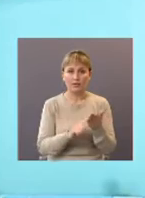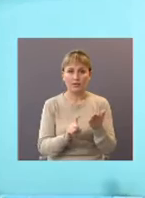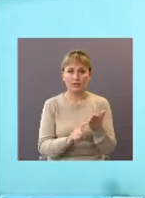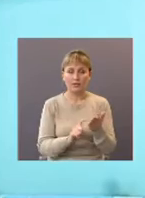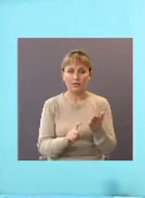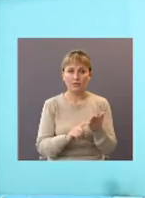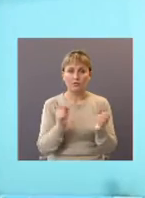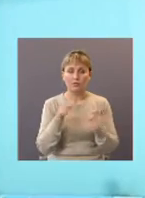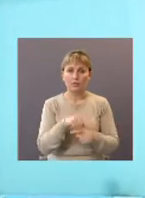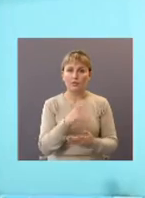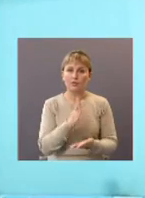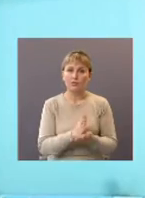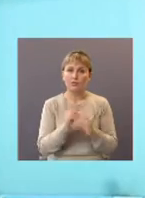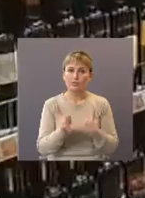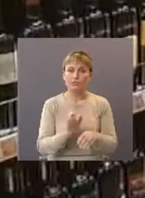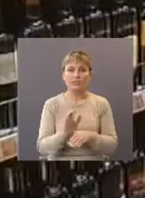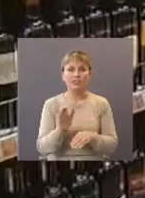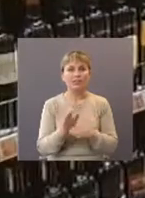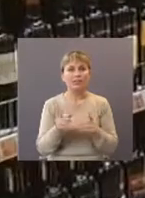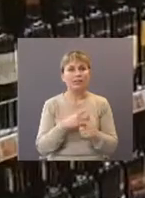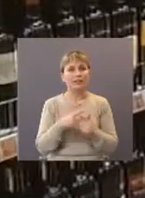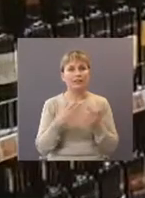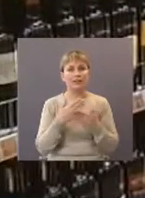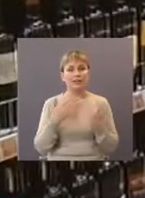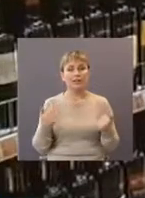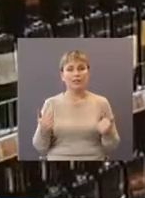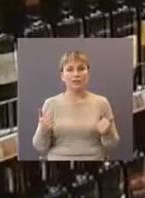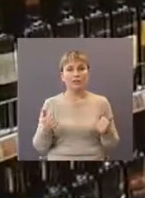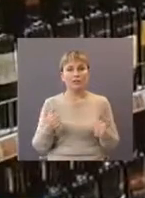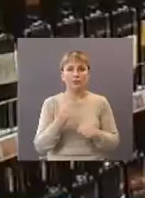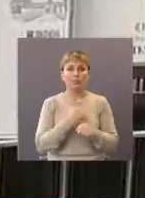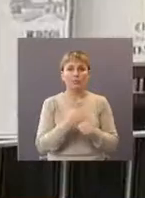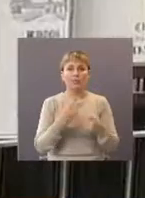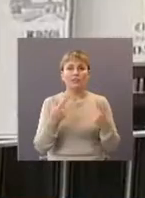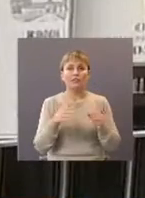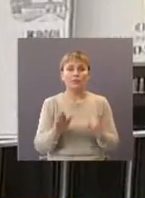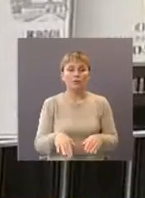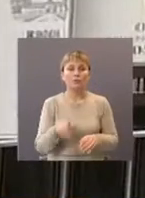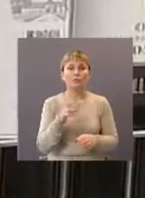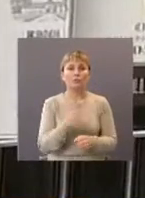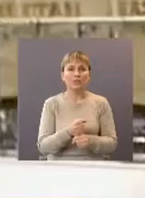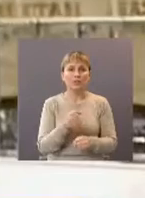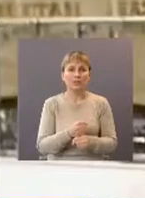можно узнать, когда это произведено, где произведено, кем произведено,